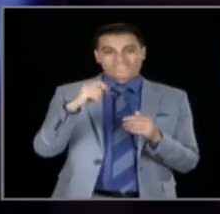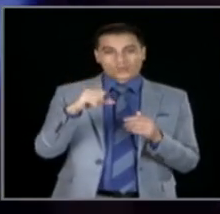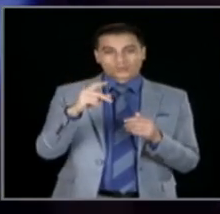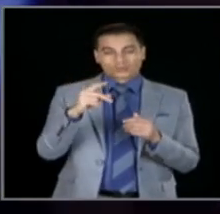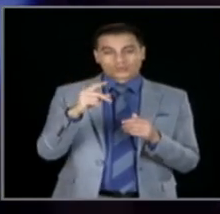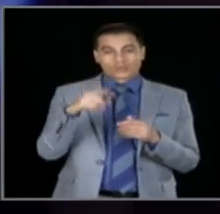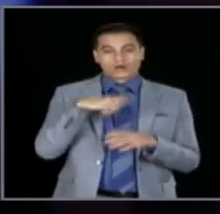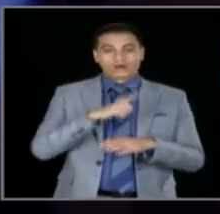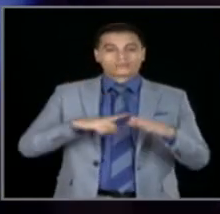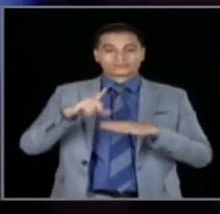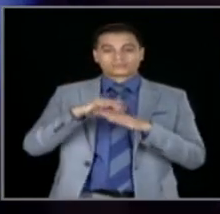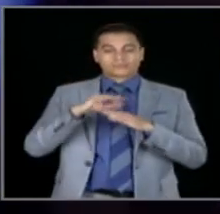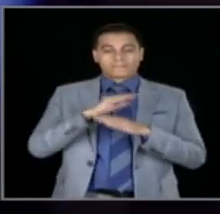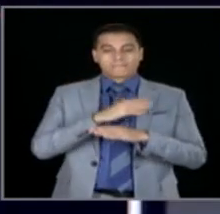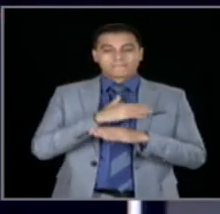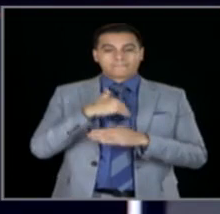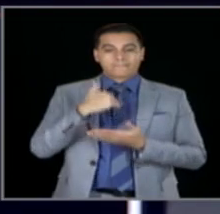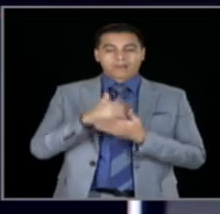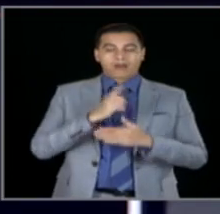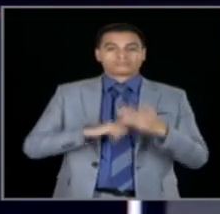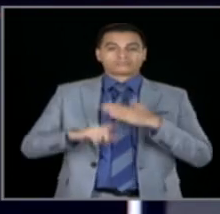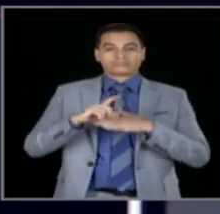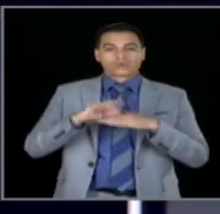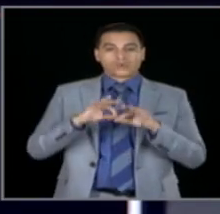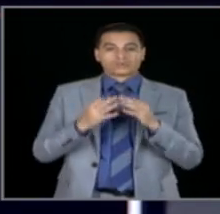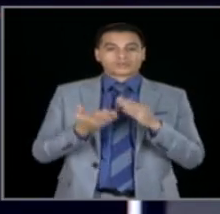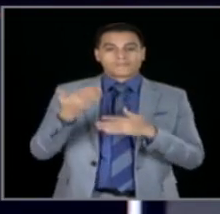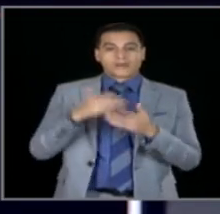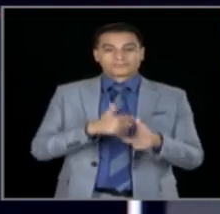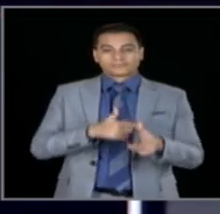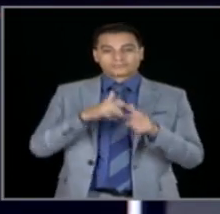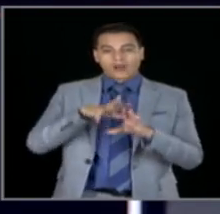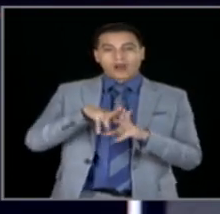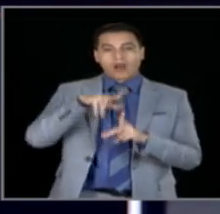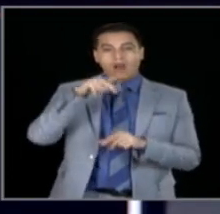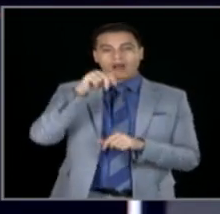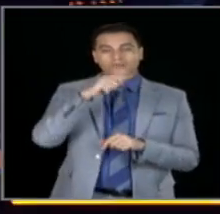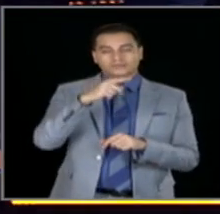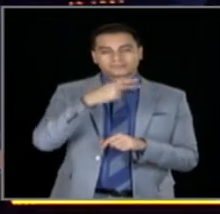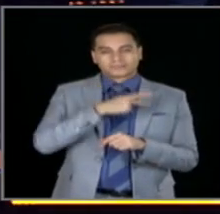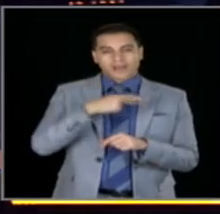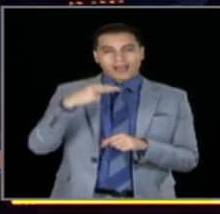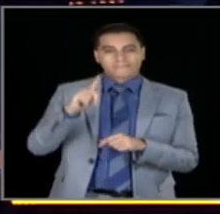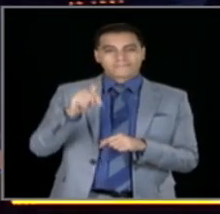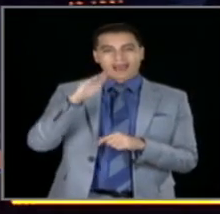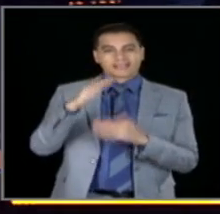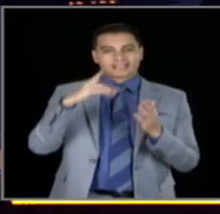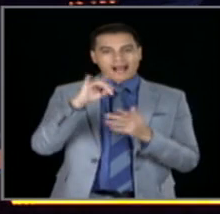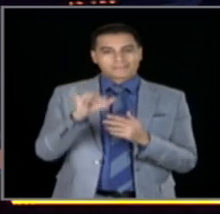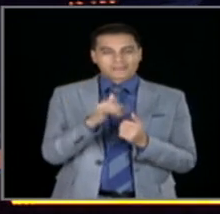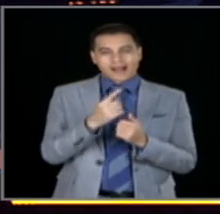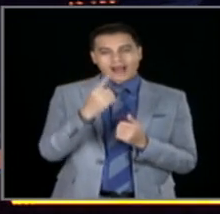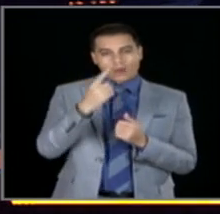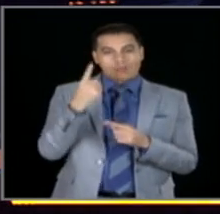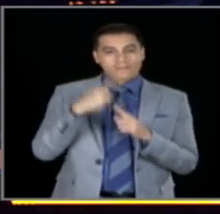الاسره العلويه تم اغتياله في قصره بمبنى عباس حلمي الاول من